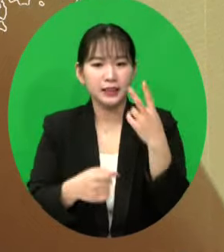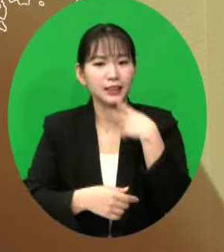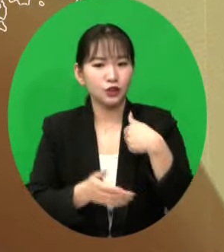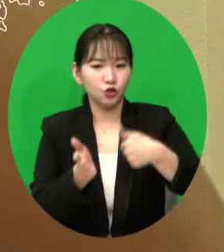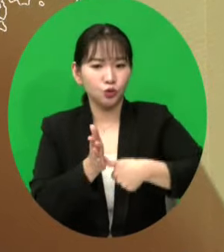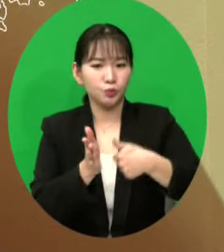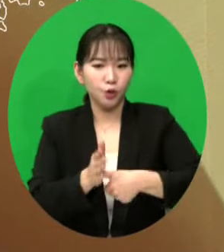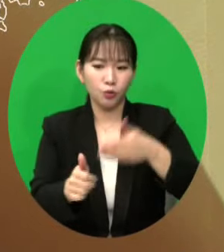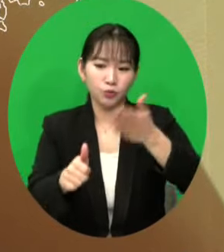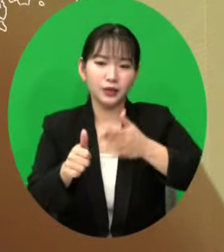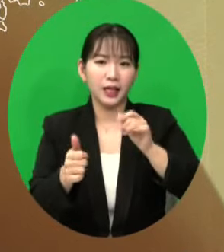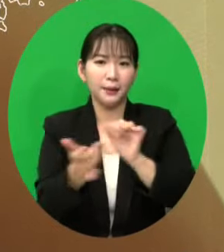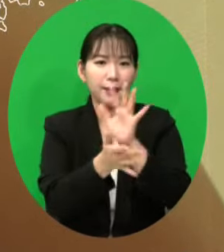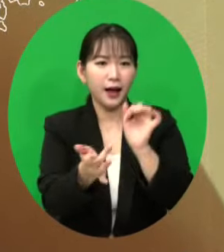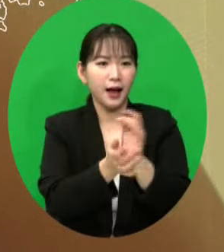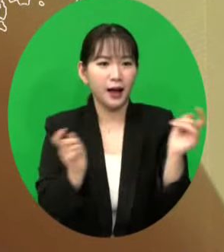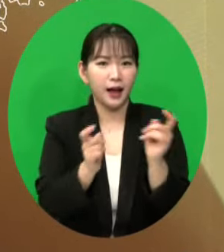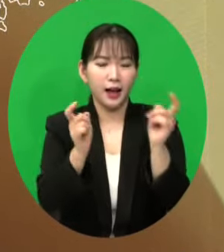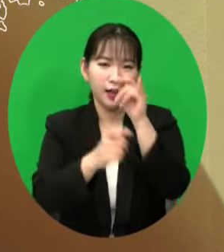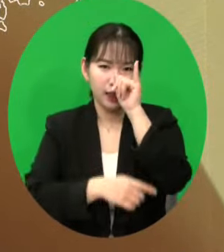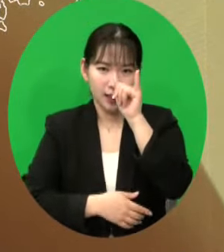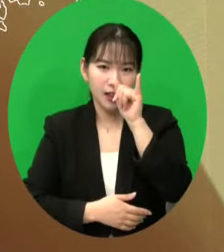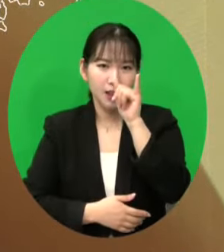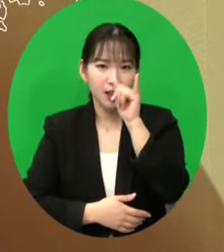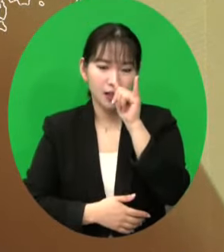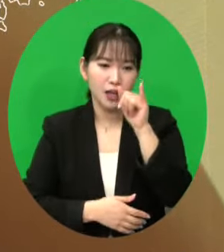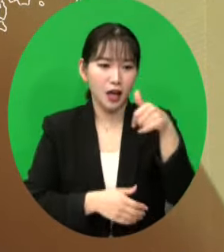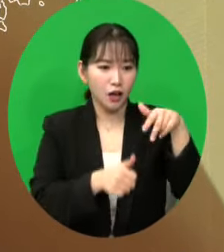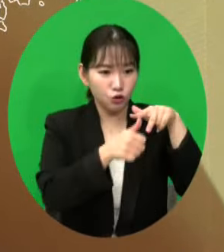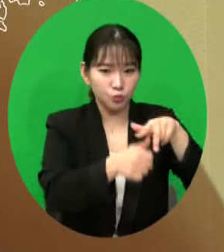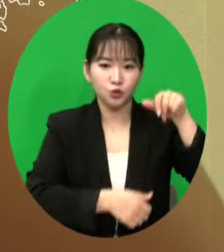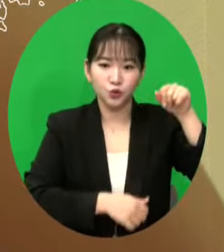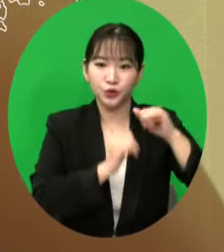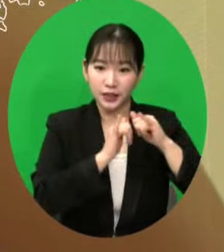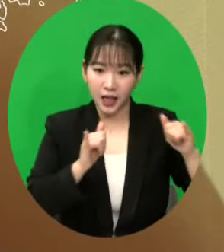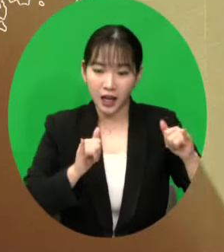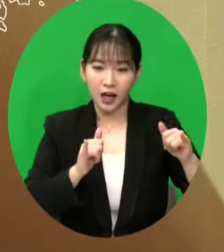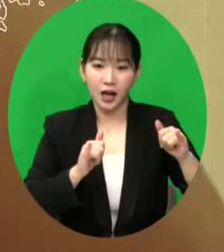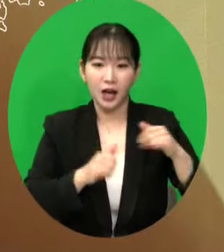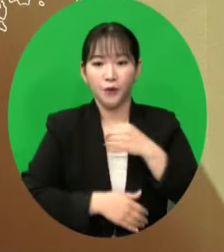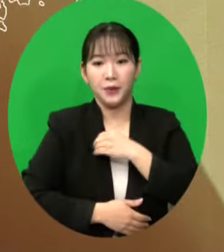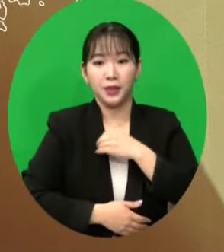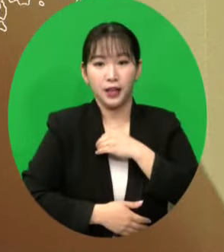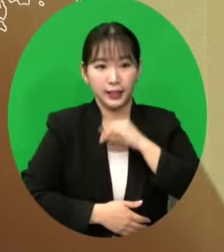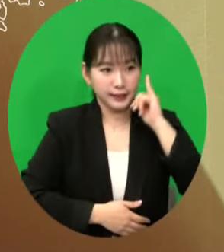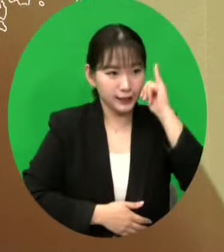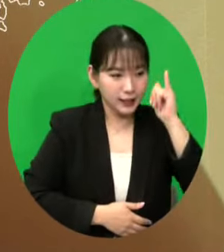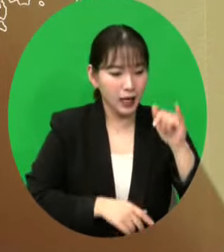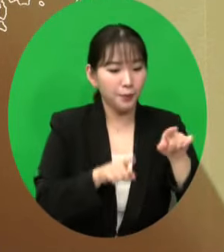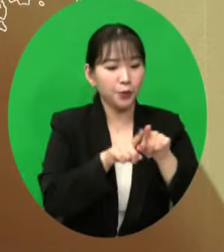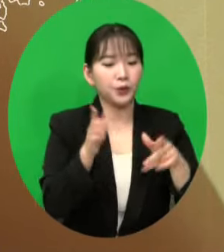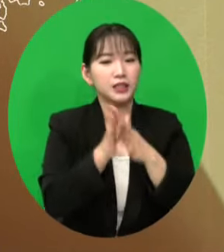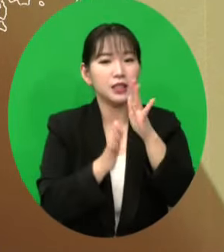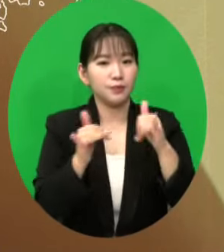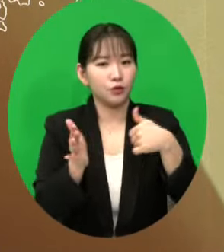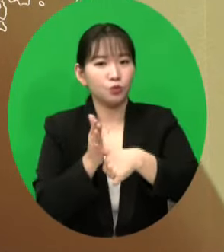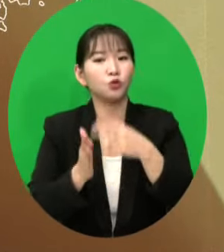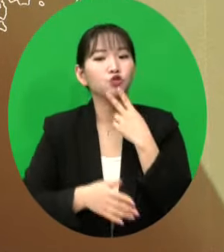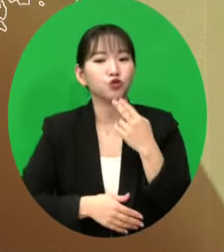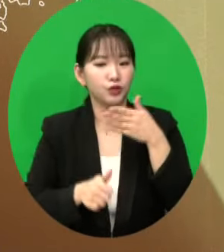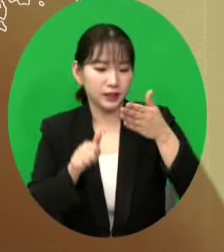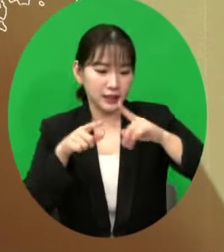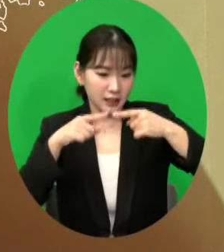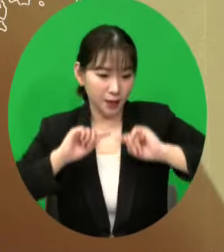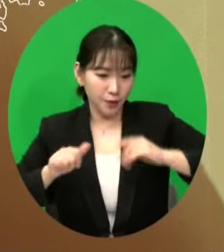권유 공방이 잇따르고 있습니다. 후보나 운동원들이 권리당원들에게 일반 시민투표에도 참여하라고